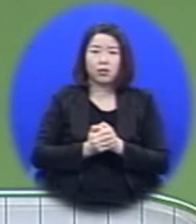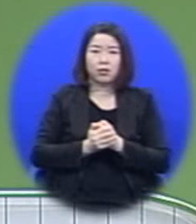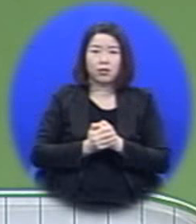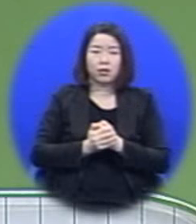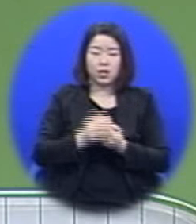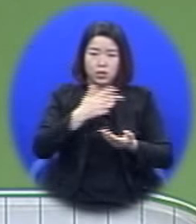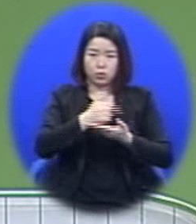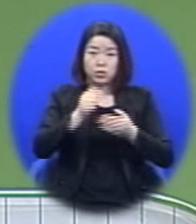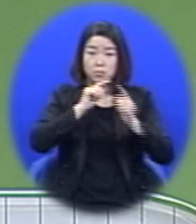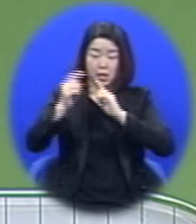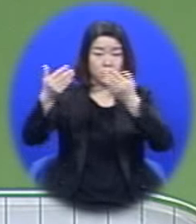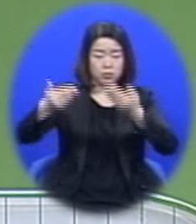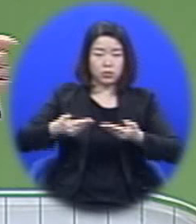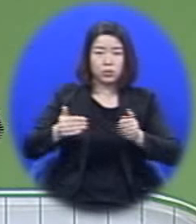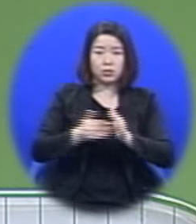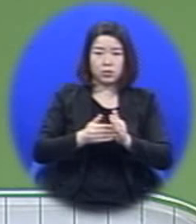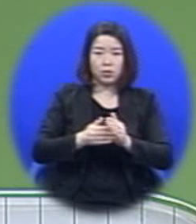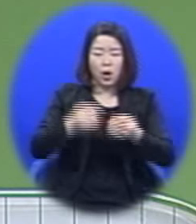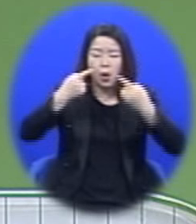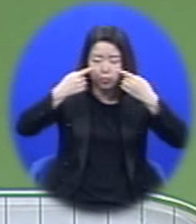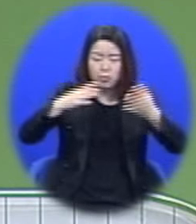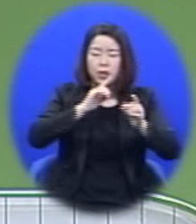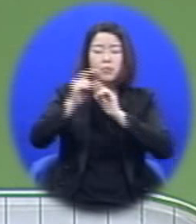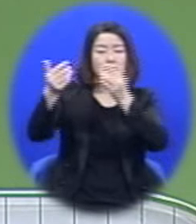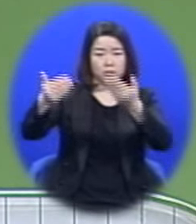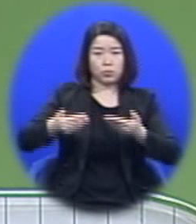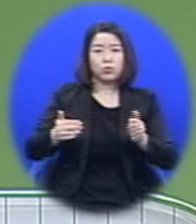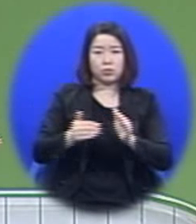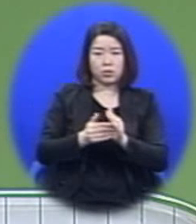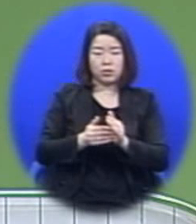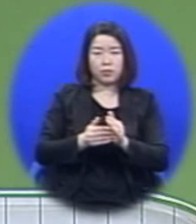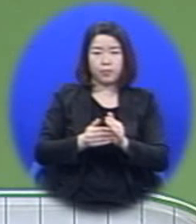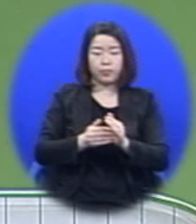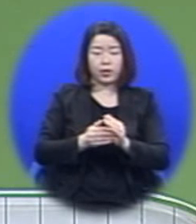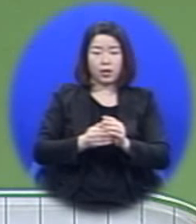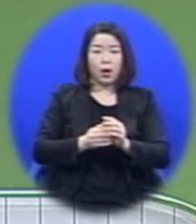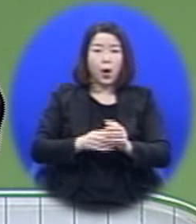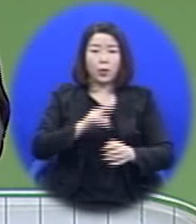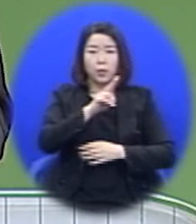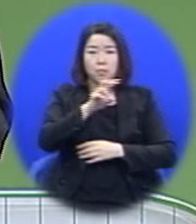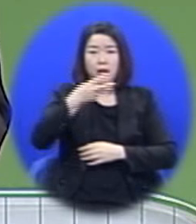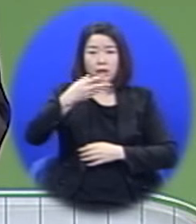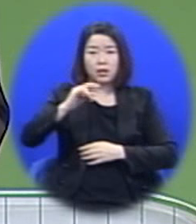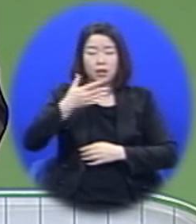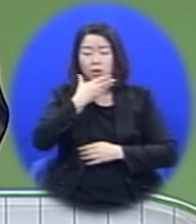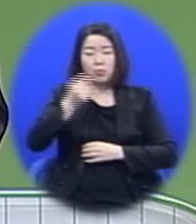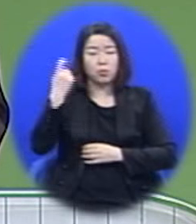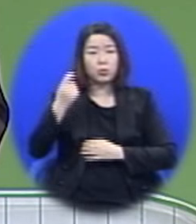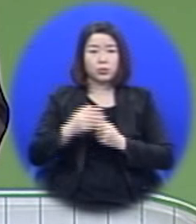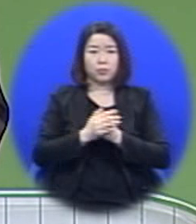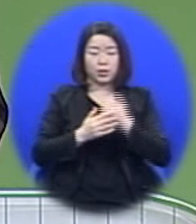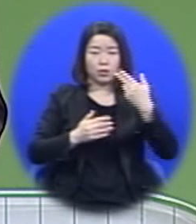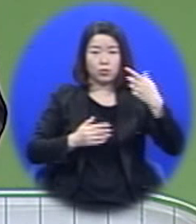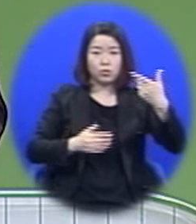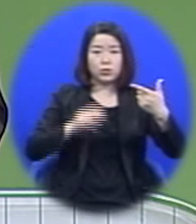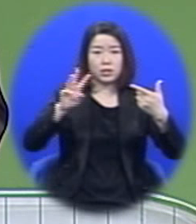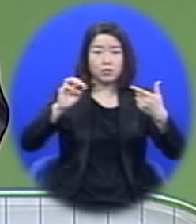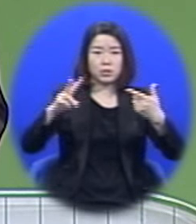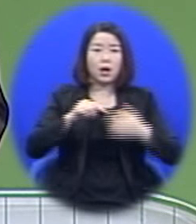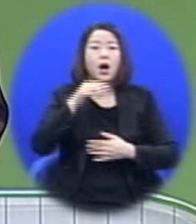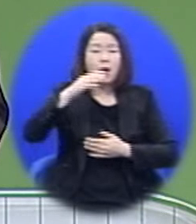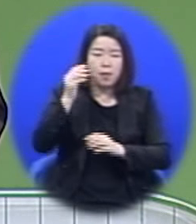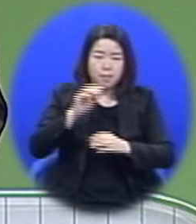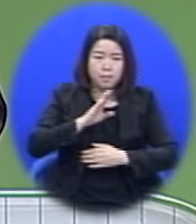주님은 말씀하셨어요. 분명히 말씀하셨어요. 마태복음 6장 33절에 그런즉 너희는 먼저 그의